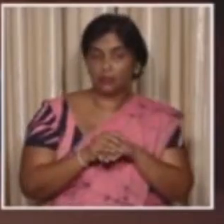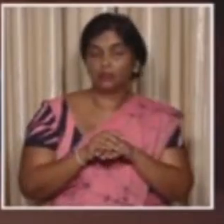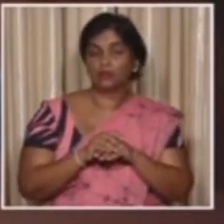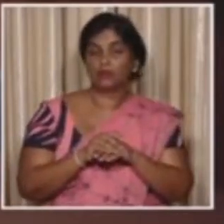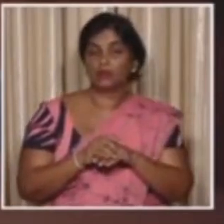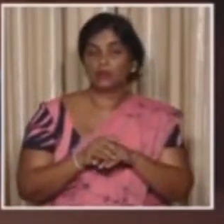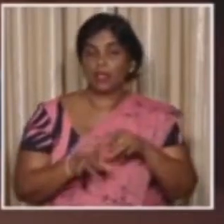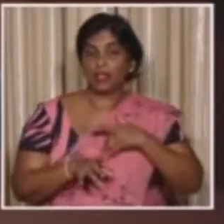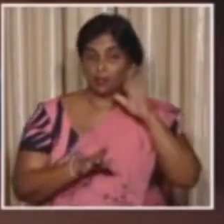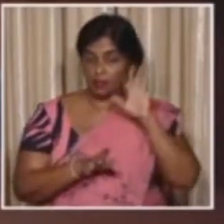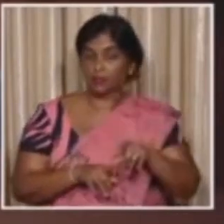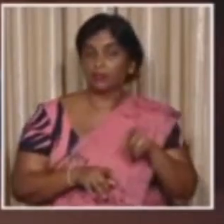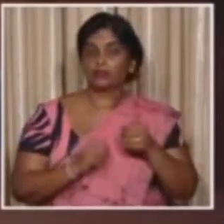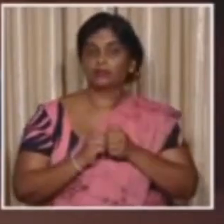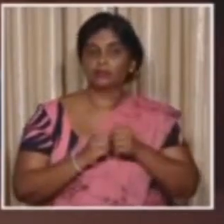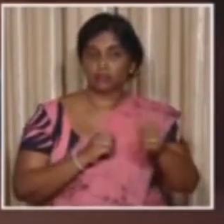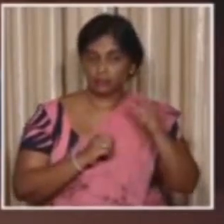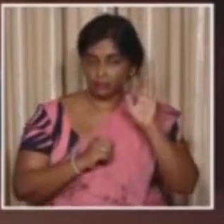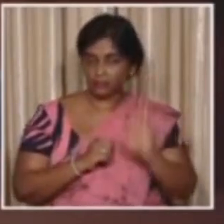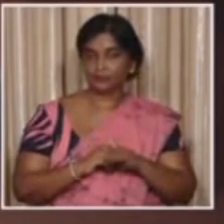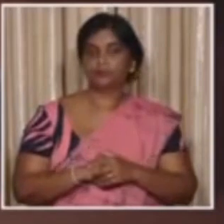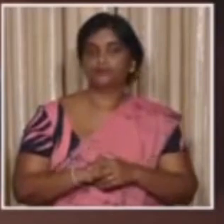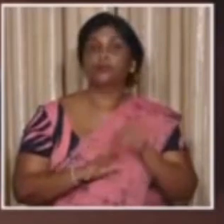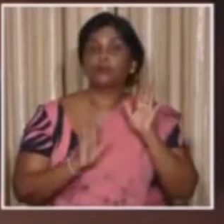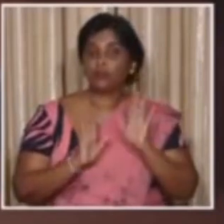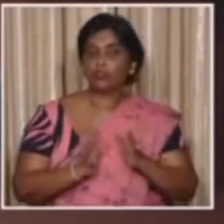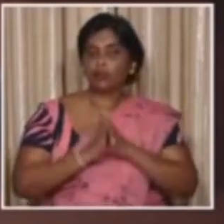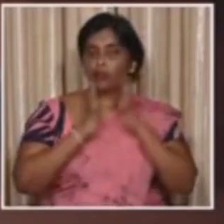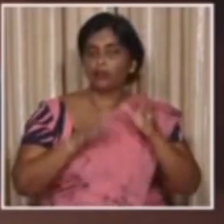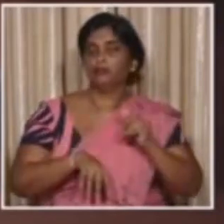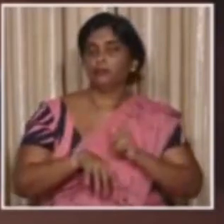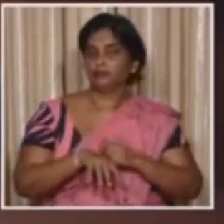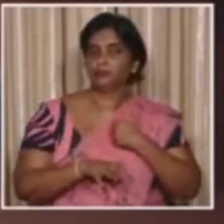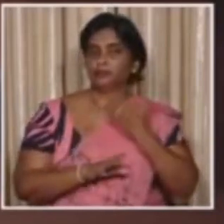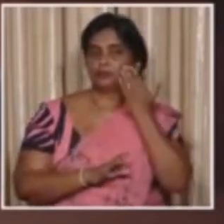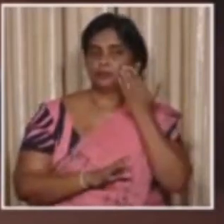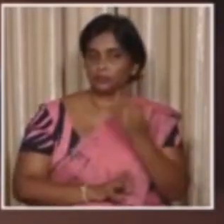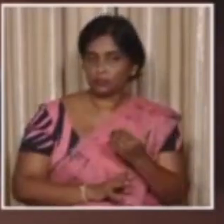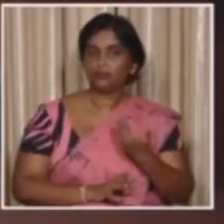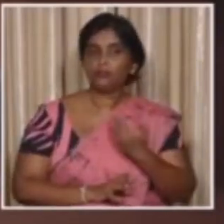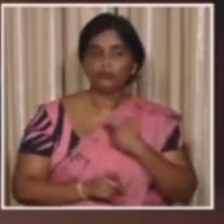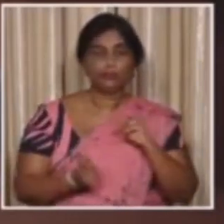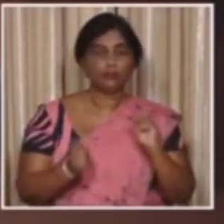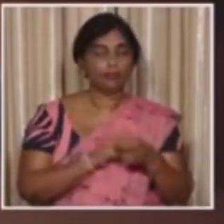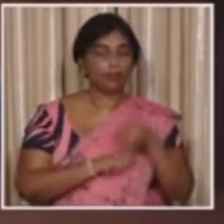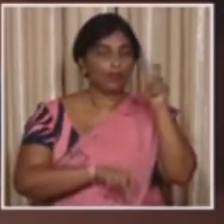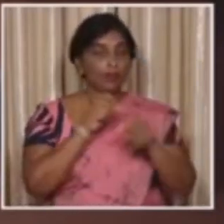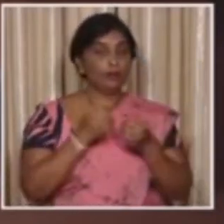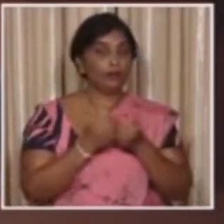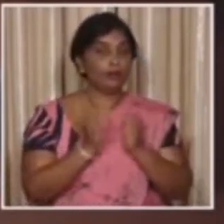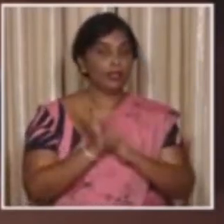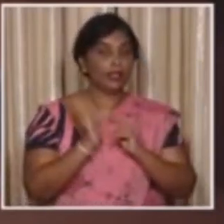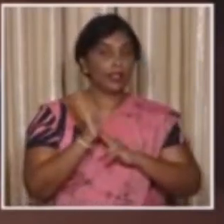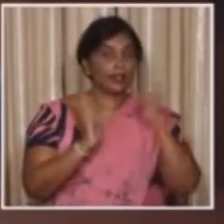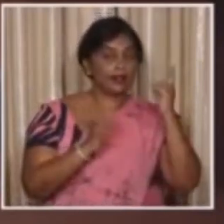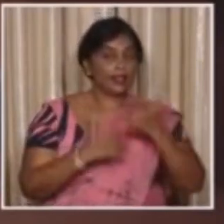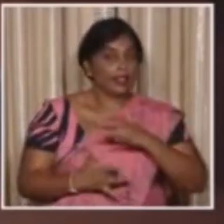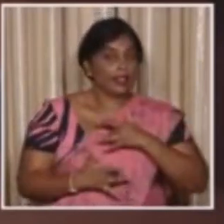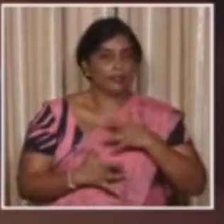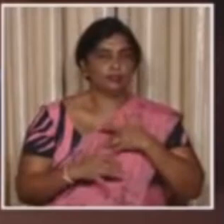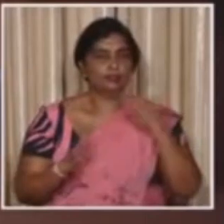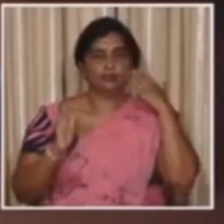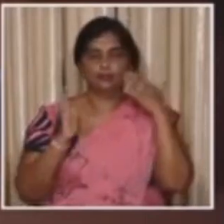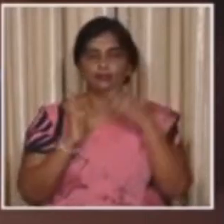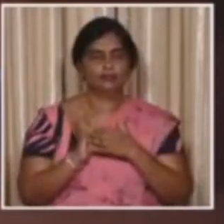hengiyimken yutuwa Kati itu kali itu tibuna, hebat bawa wasta ulapi dekka, apa cricket kriketin tamangge jati ke hengi men itu kati itu